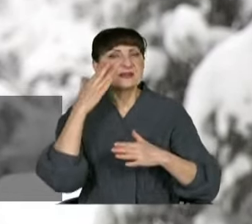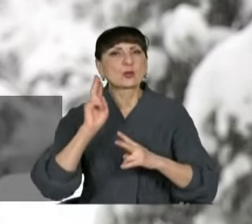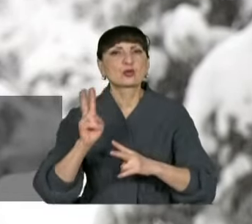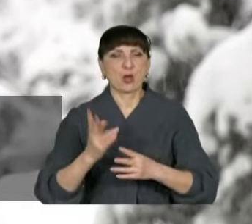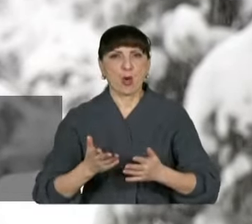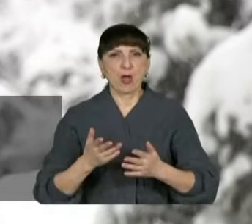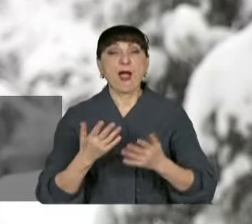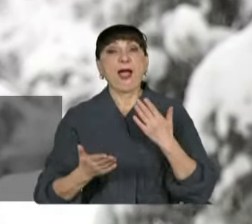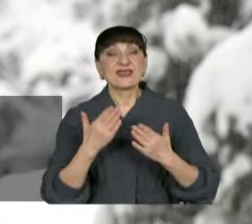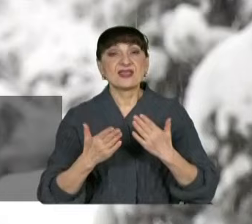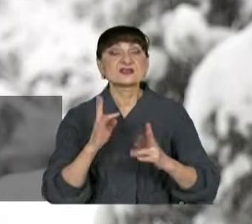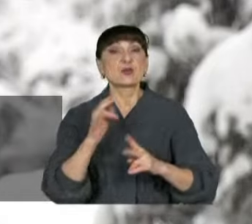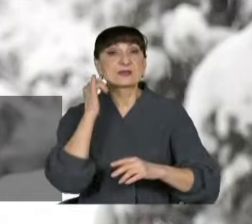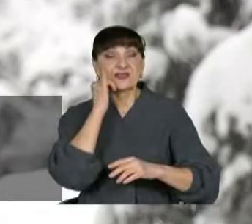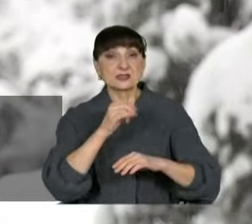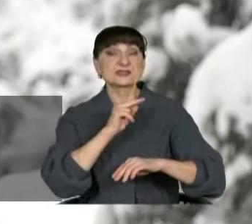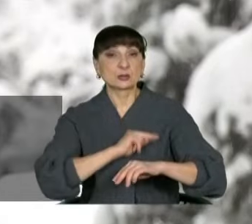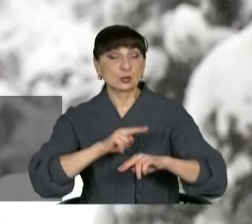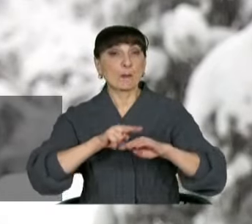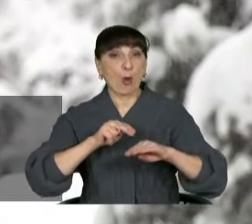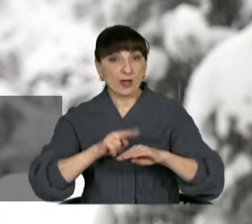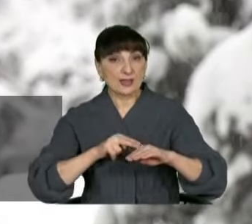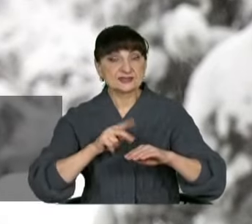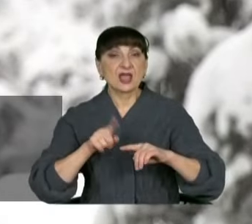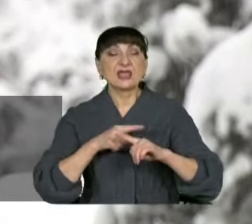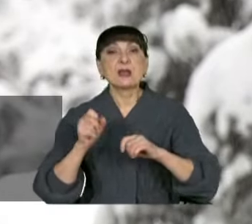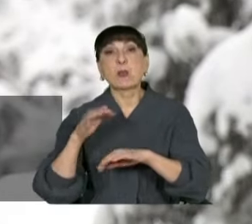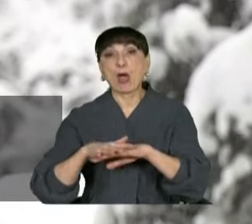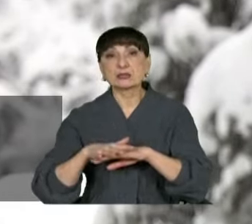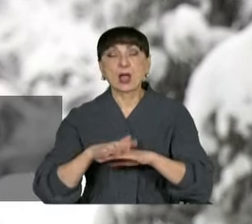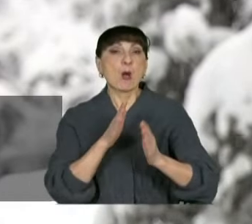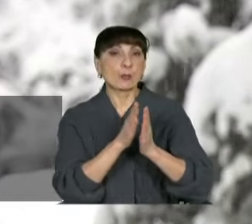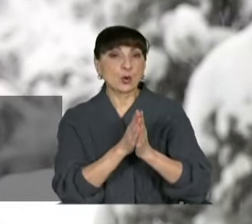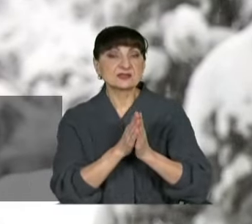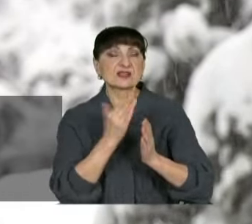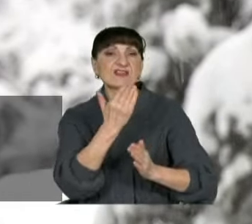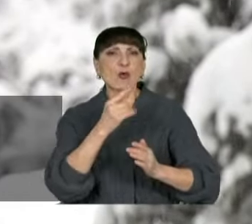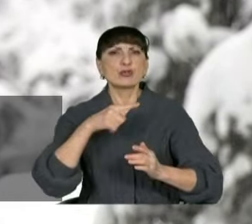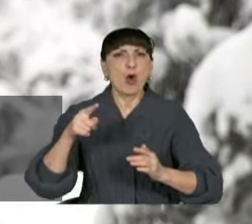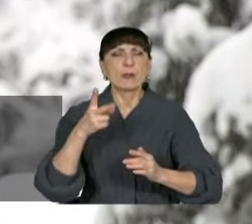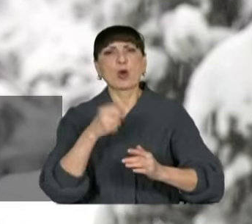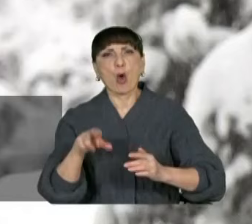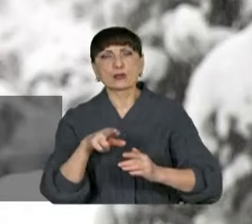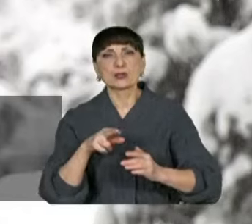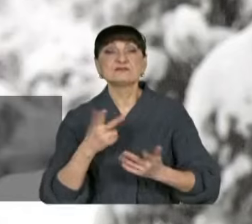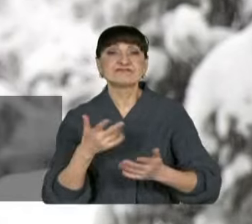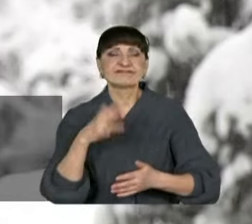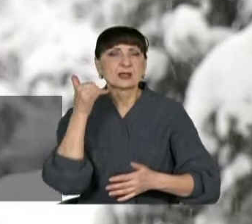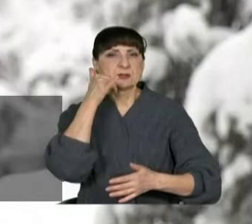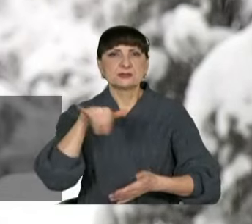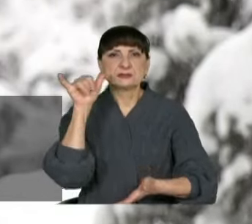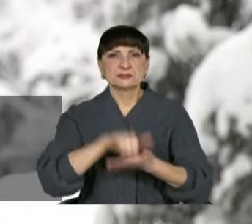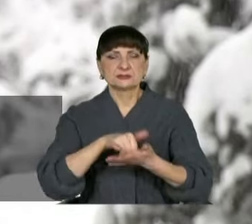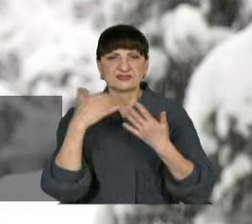счета. Ну а если же вам позвонили сотрудники полиции или вторичных банков и просят продиктовать код, то просто положите